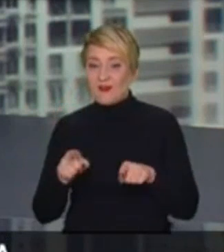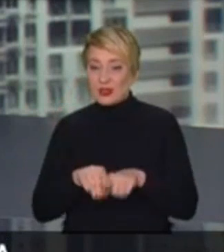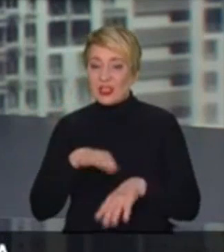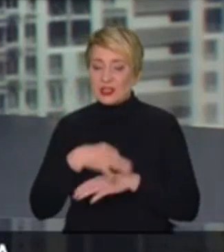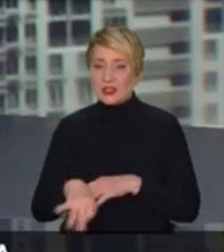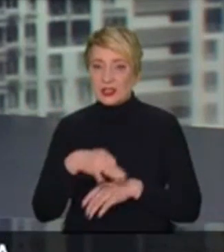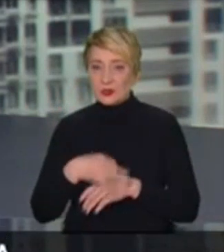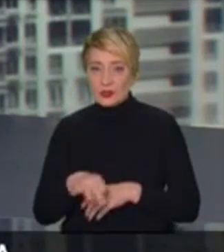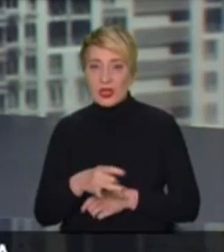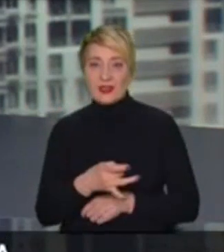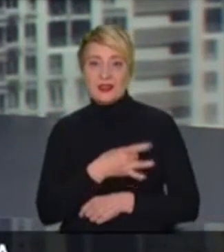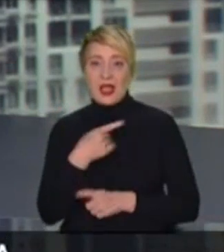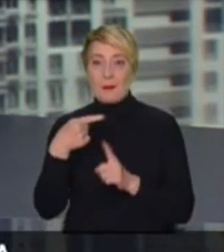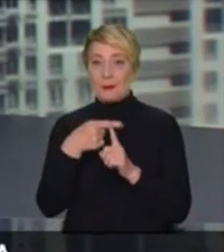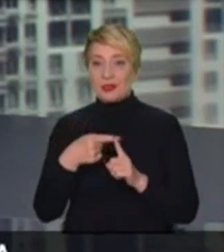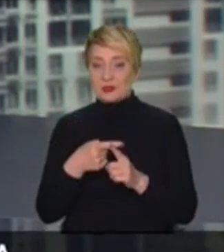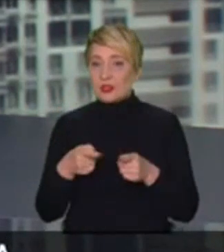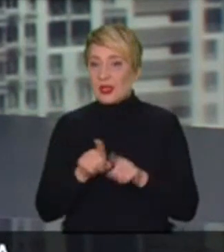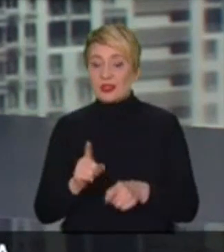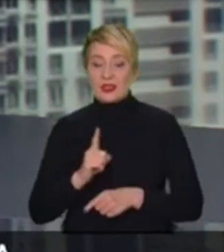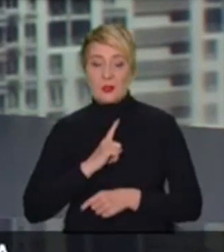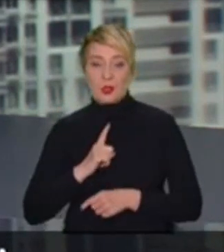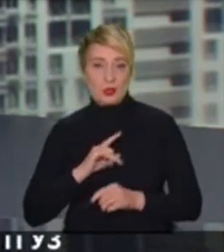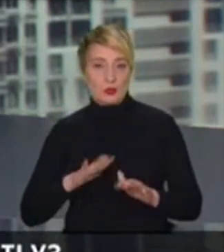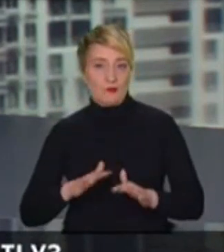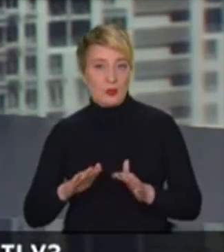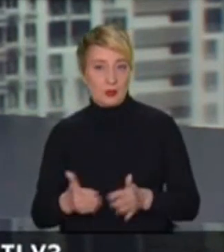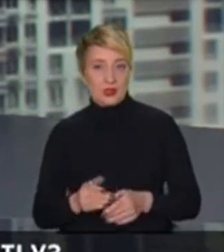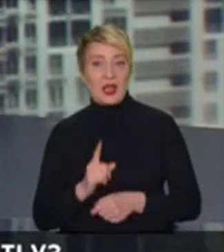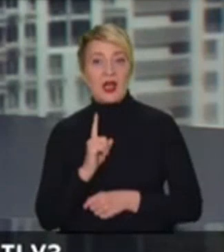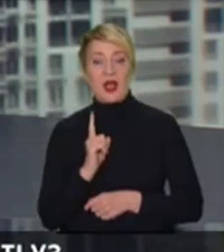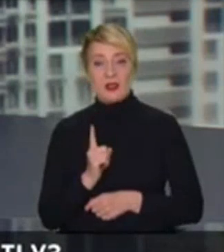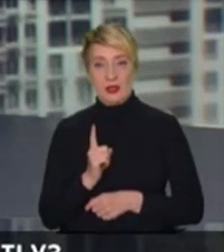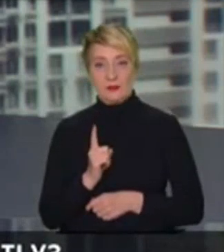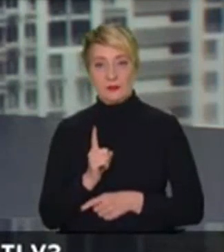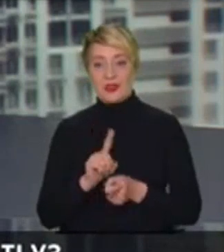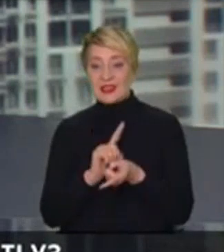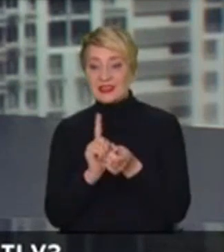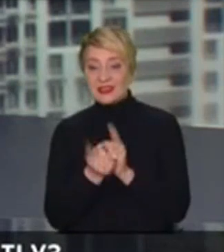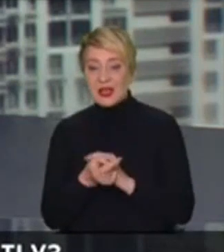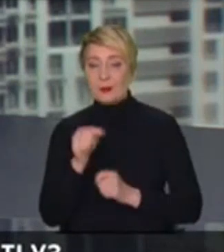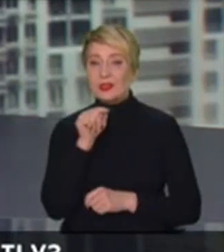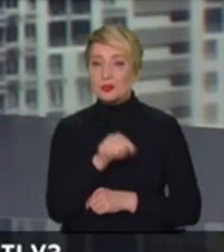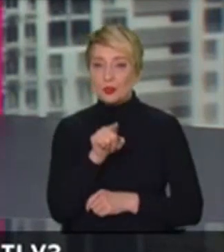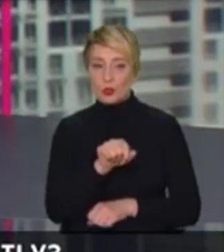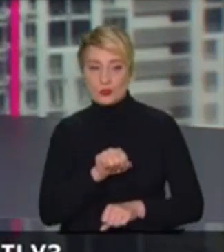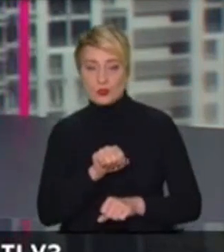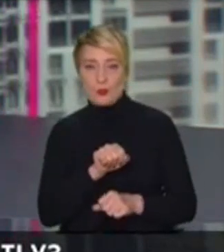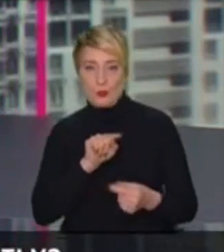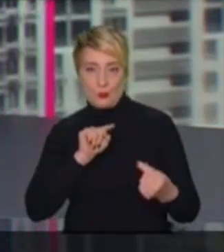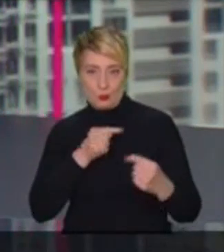над білорусками – це не поодинокий випадок. Але замість того, аби протистояти